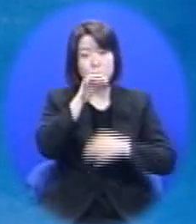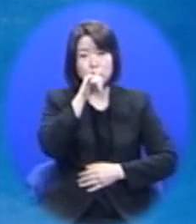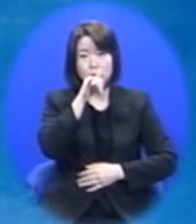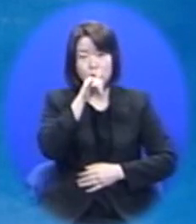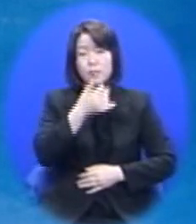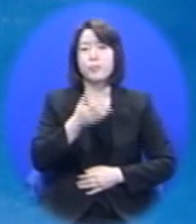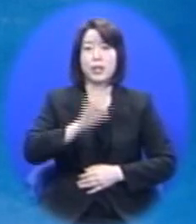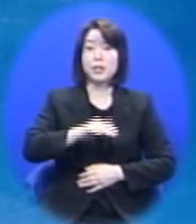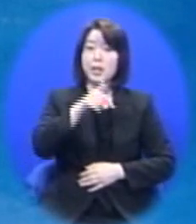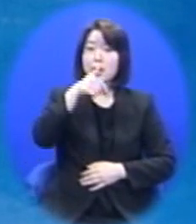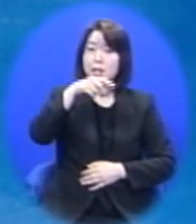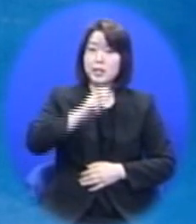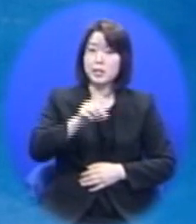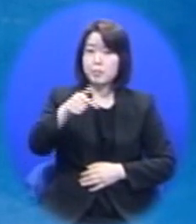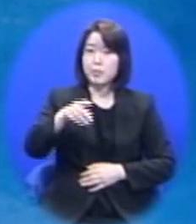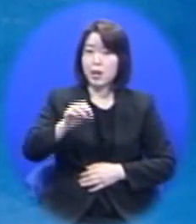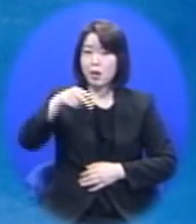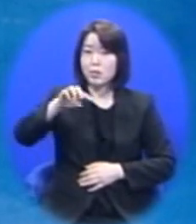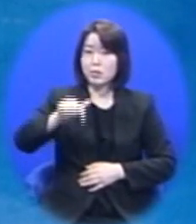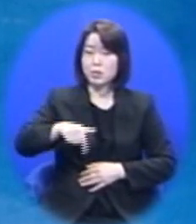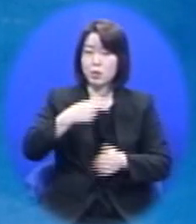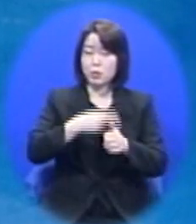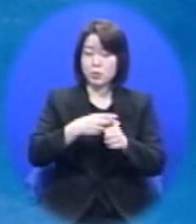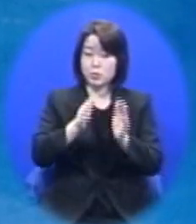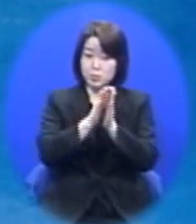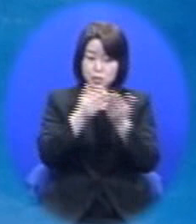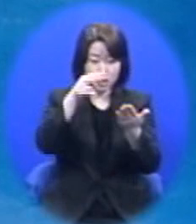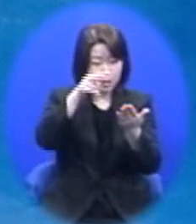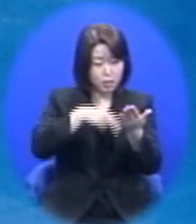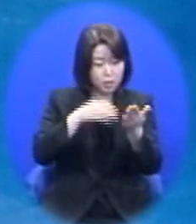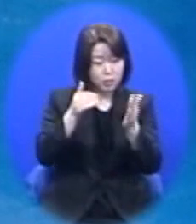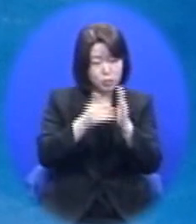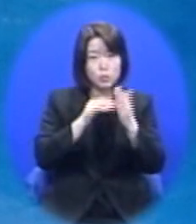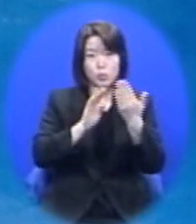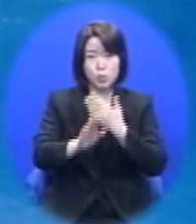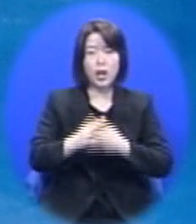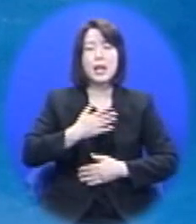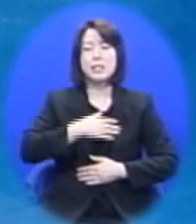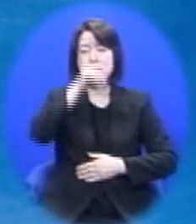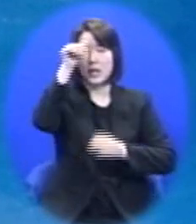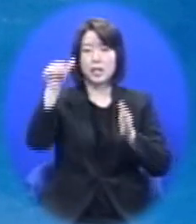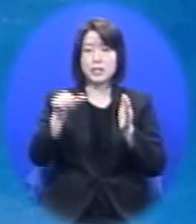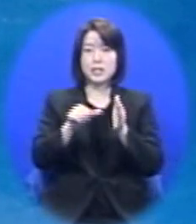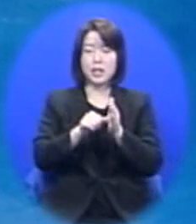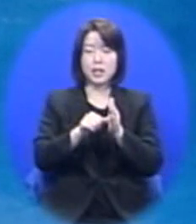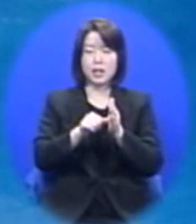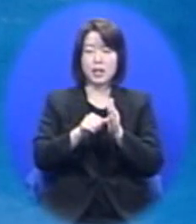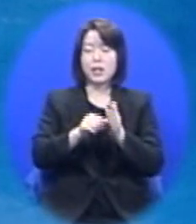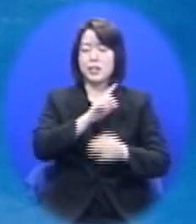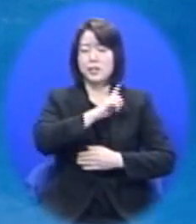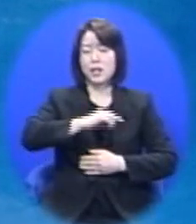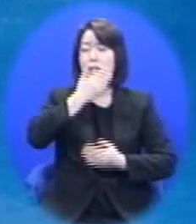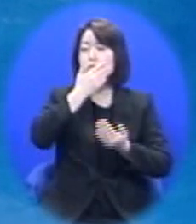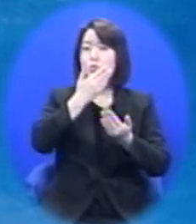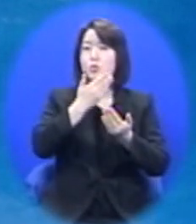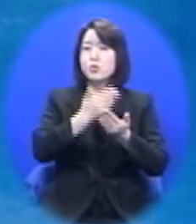그런데 김영석 교수님의 글을 읽고 제 인생의 가장 중요한 시기에 이제 들어서는